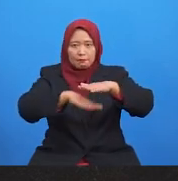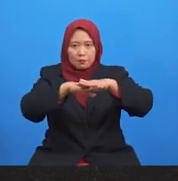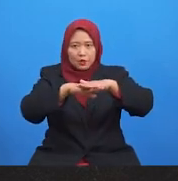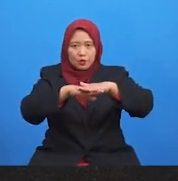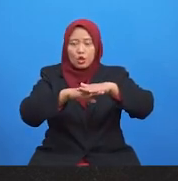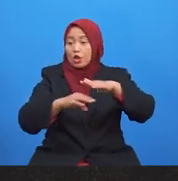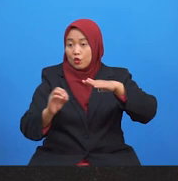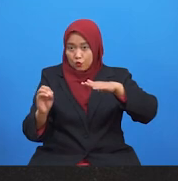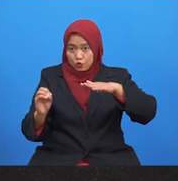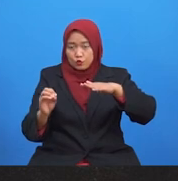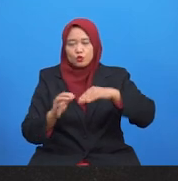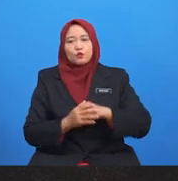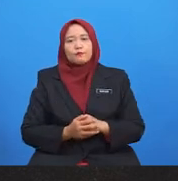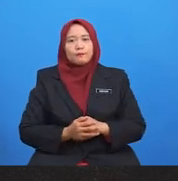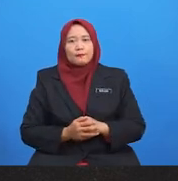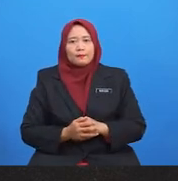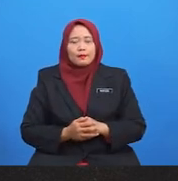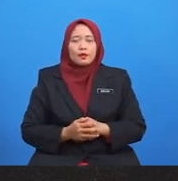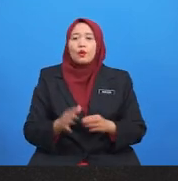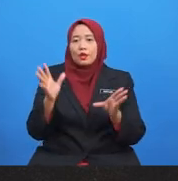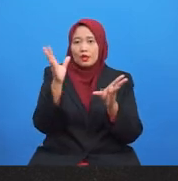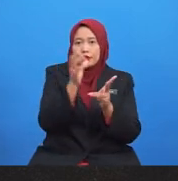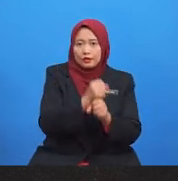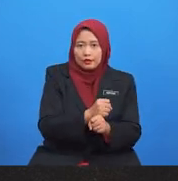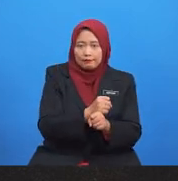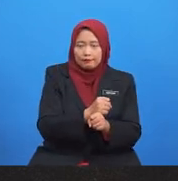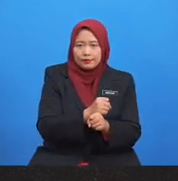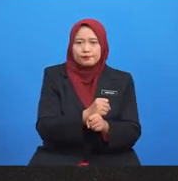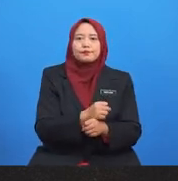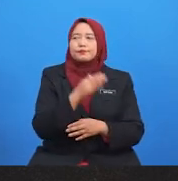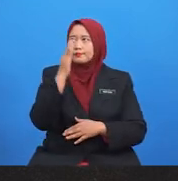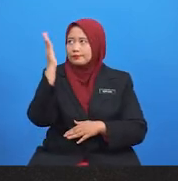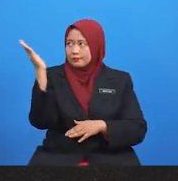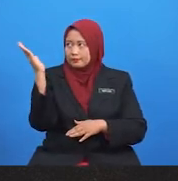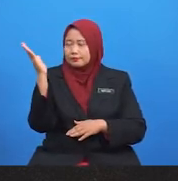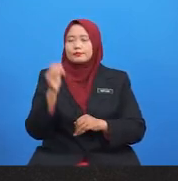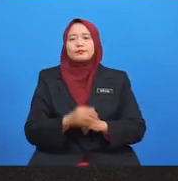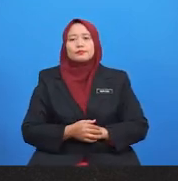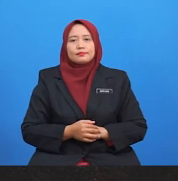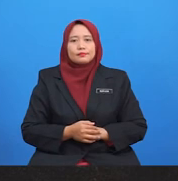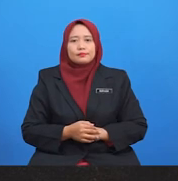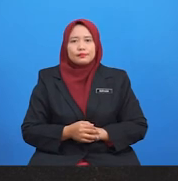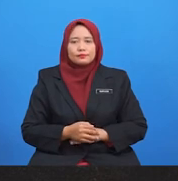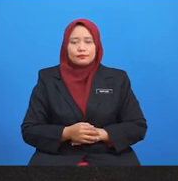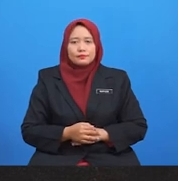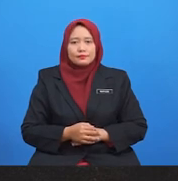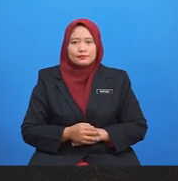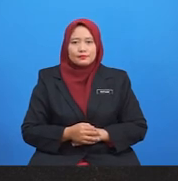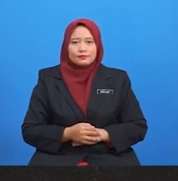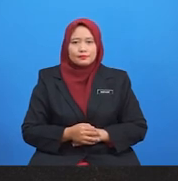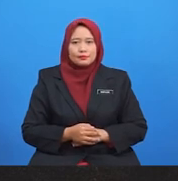bawah, iaitu 0. Dan hasilnya ialah 153 per 5 pi.